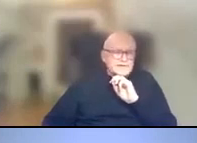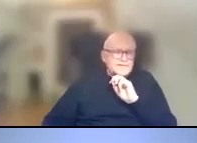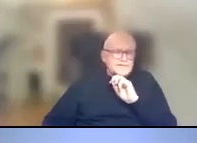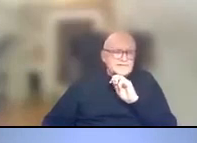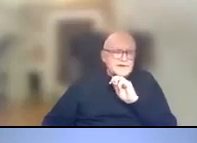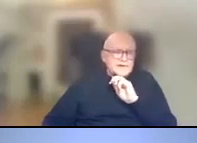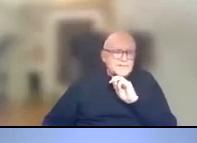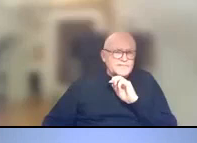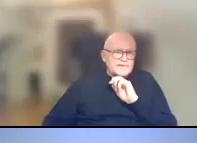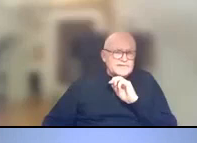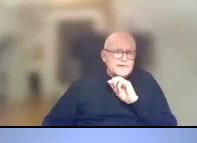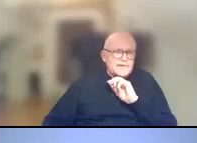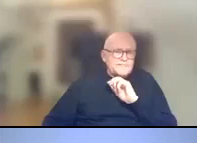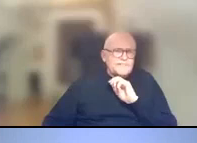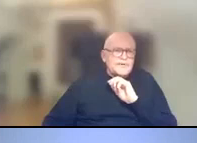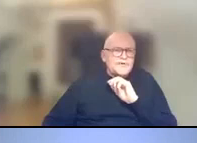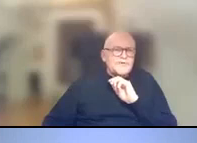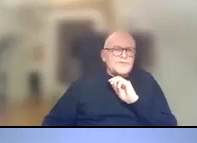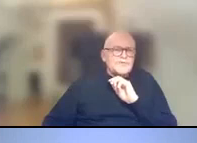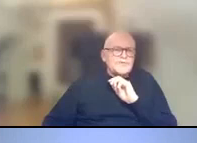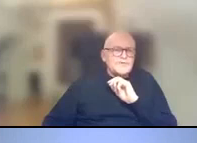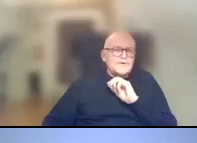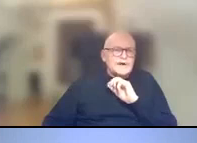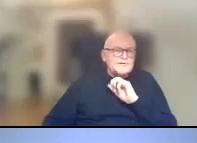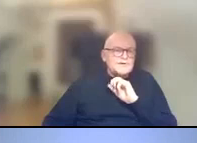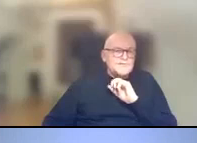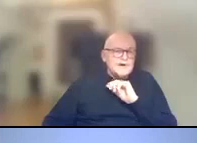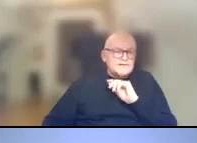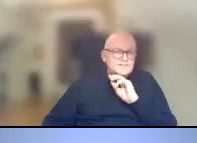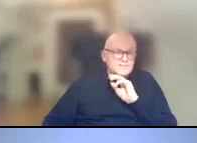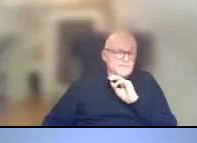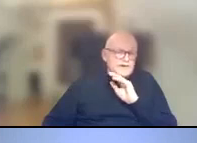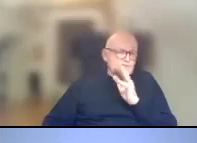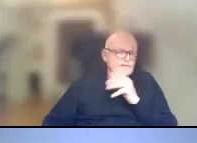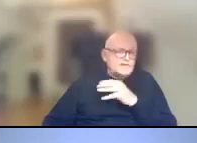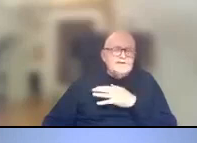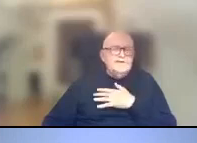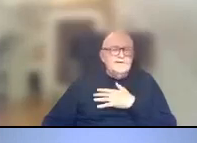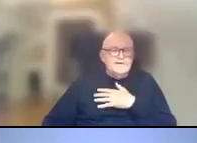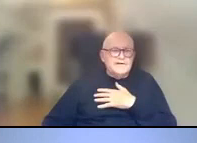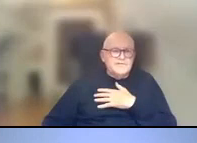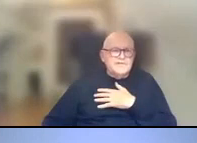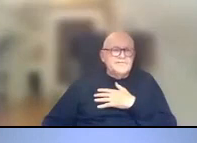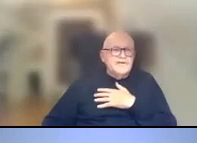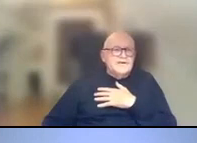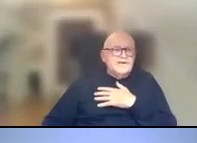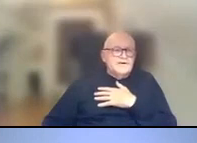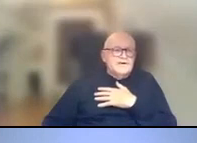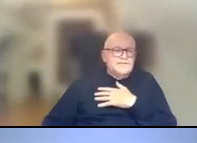Selbst angewendet 2,42 und 1,1 waren nie gefragt